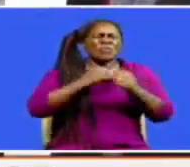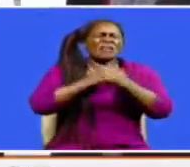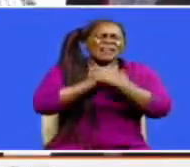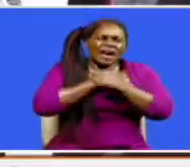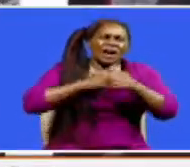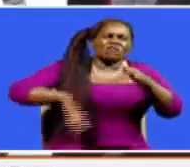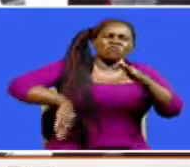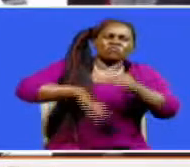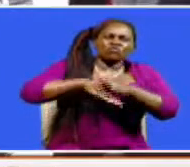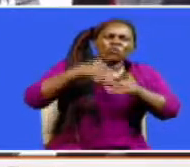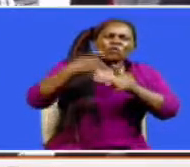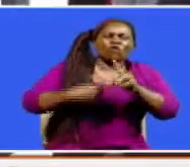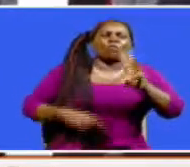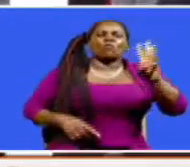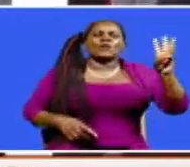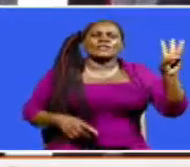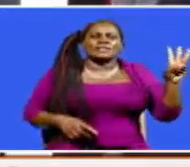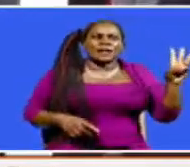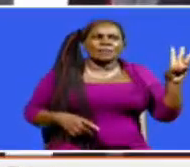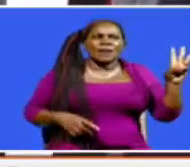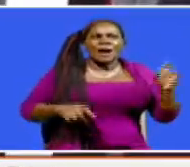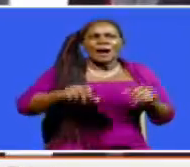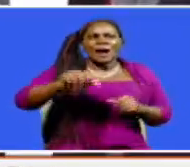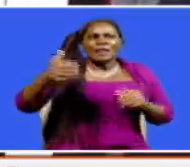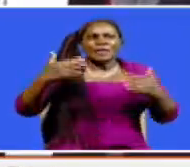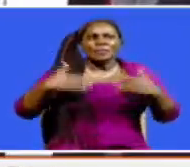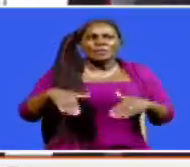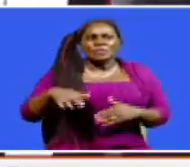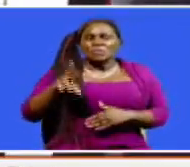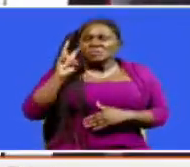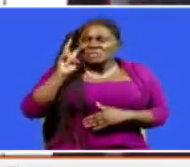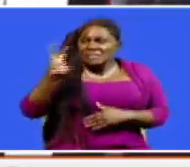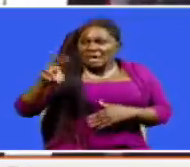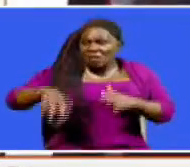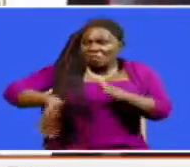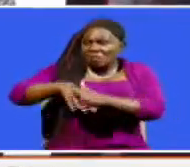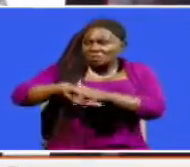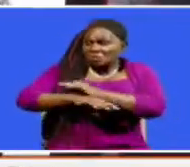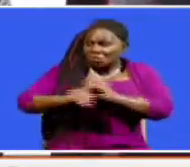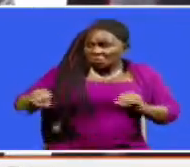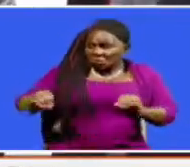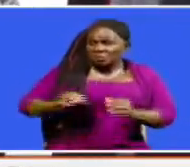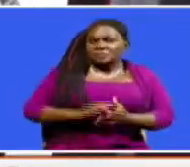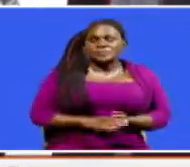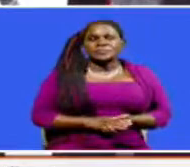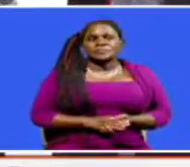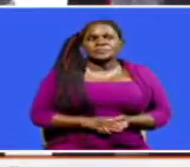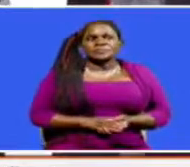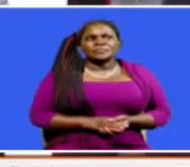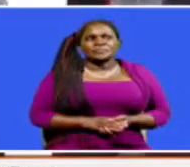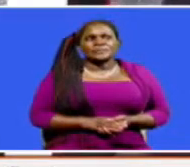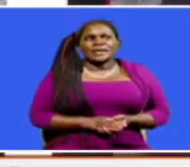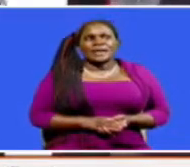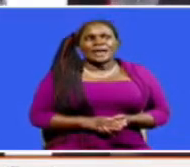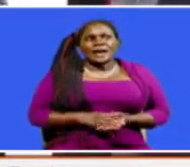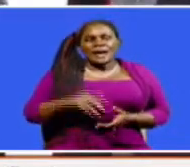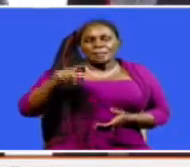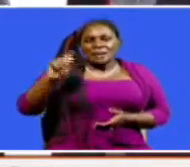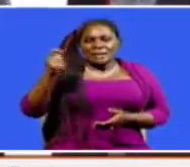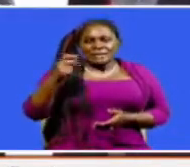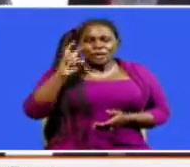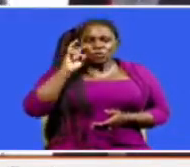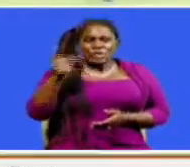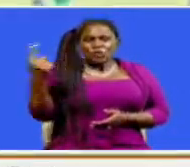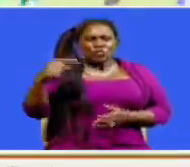mpira wanatoka hapa. Iko watu wengine hata mkienda hakuna mtu anaona mpira. Kwa sababu lakini hapa hata ukiona